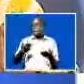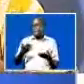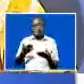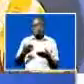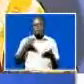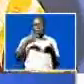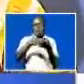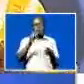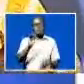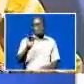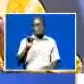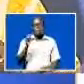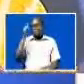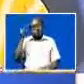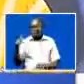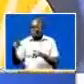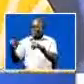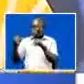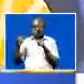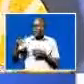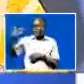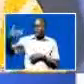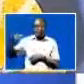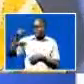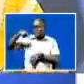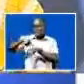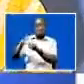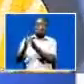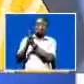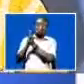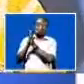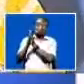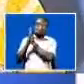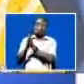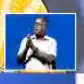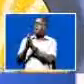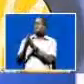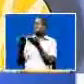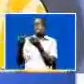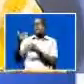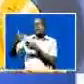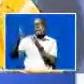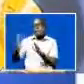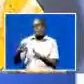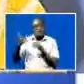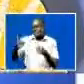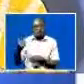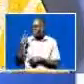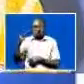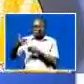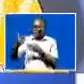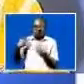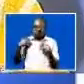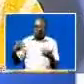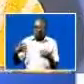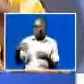usimkatai mwenzako. Ndio maana tukaambiwa siku zote unapoomba wewe ombea mwanzako. Lakini siku hizi ukiona mwanzako amefanikiwa